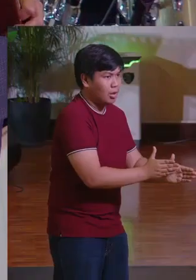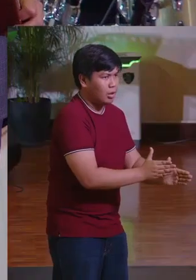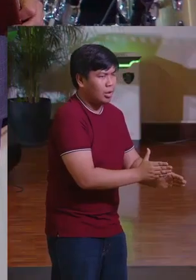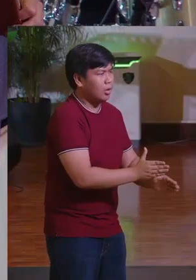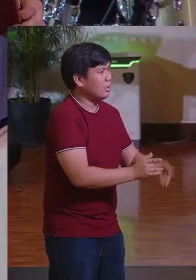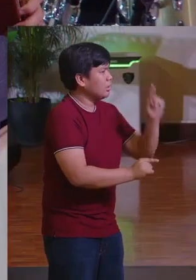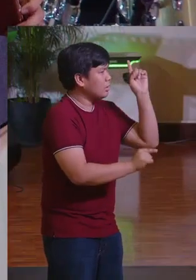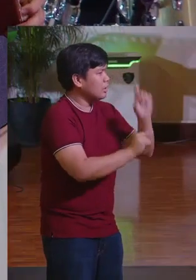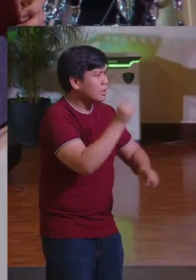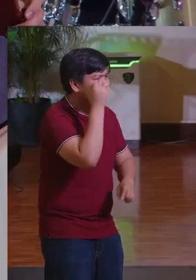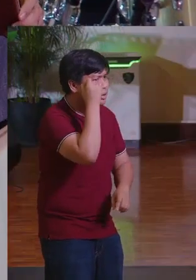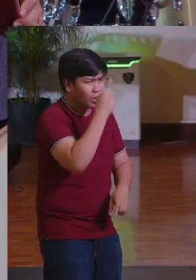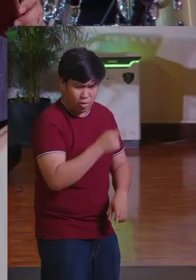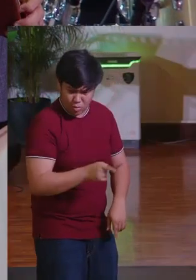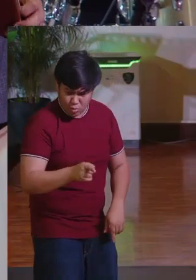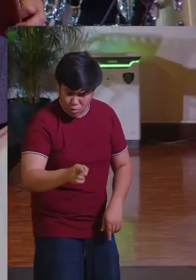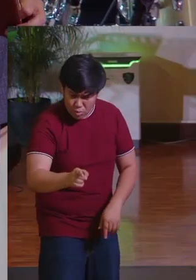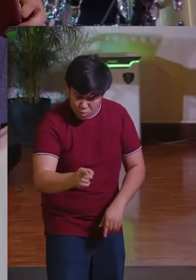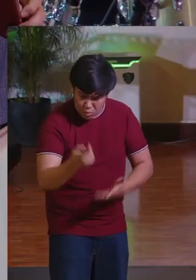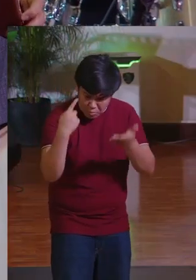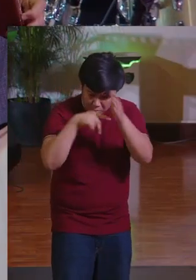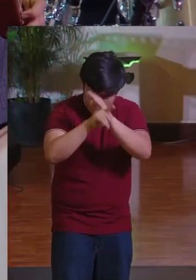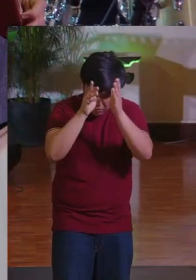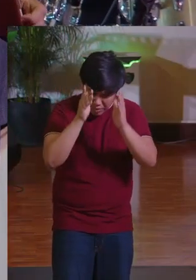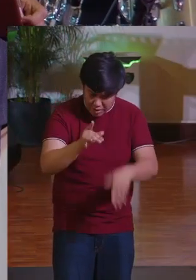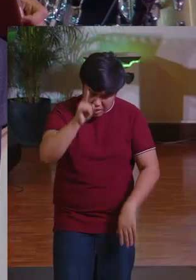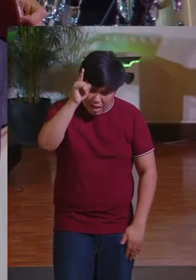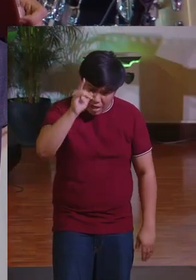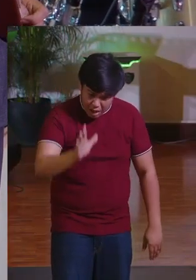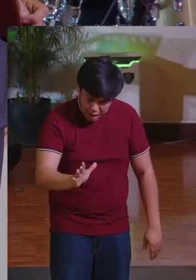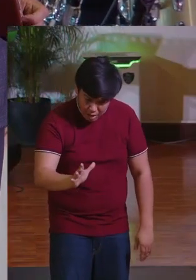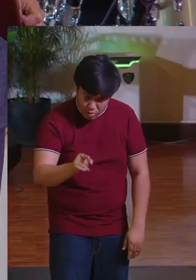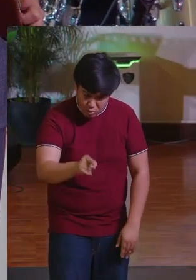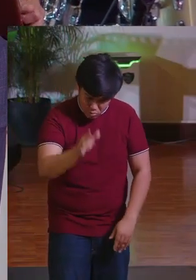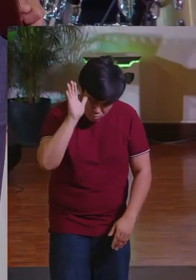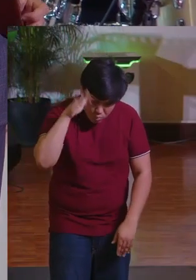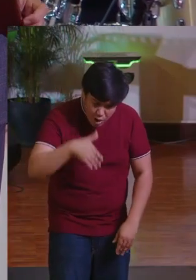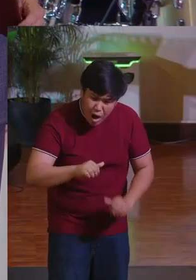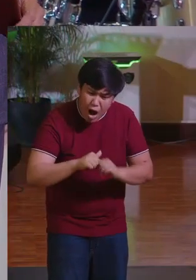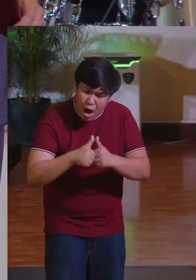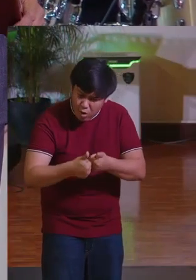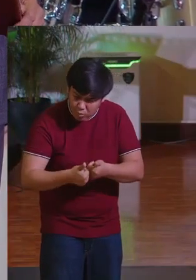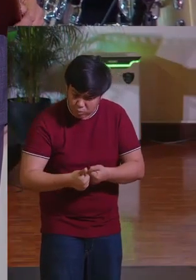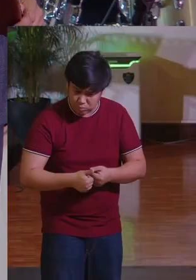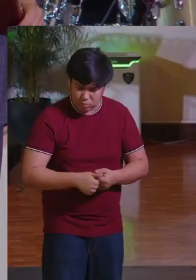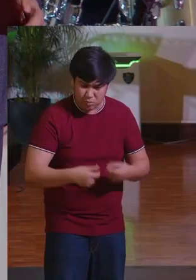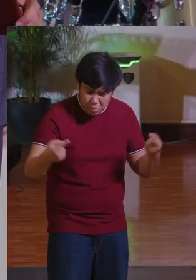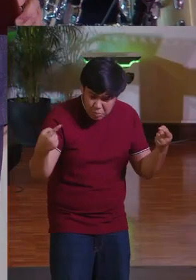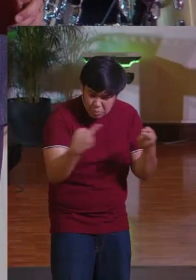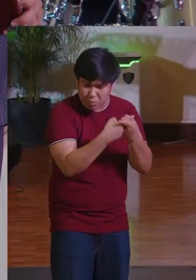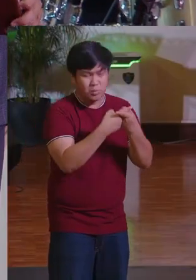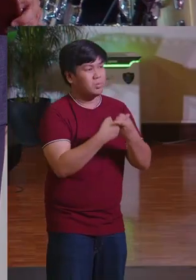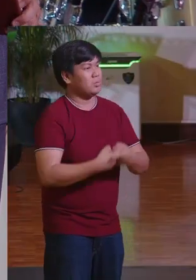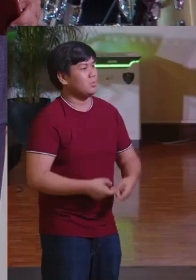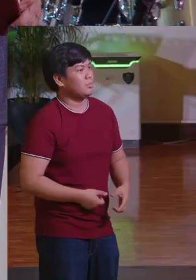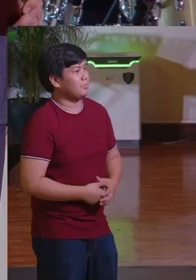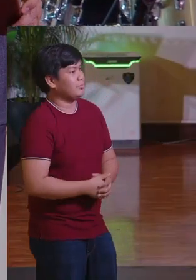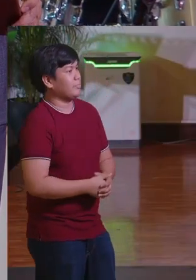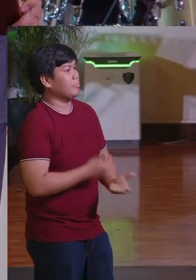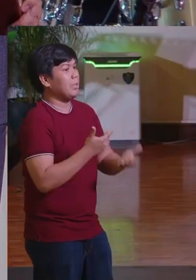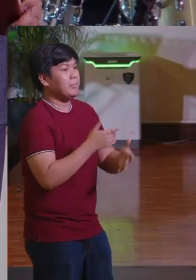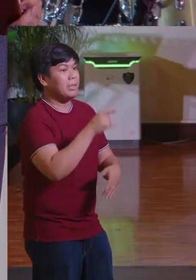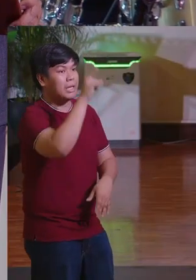could disobey the God that they fear. Kaya kaibigan, siguro ang Panginoon ay nangungusap sa